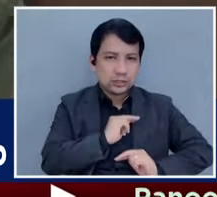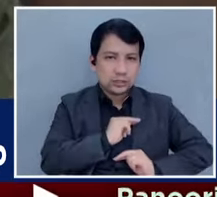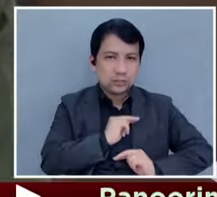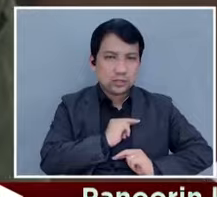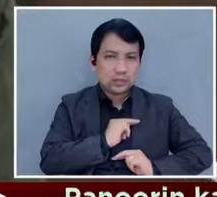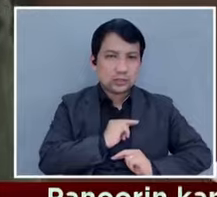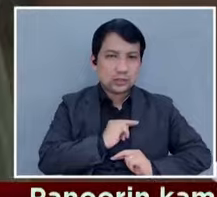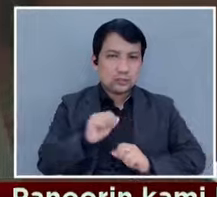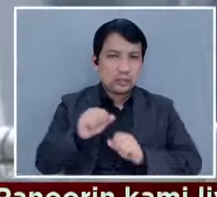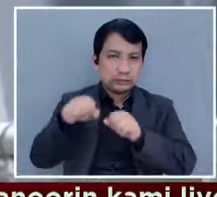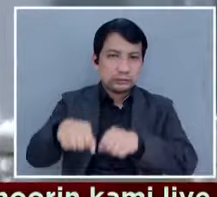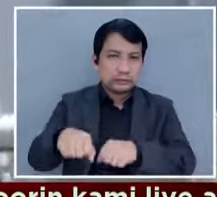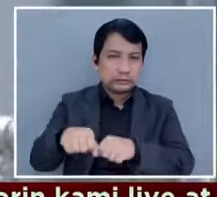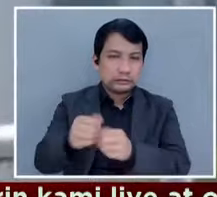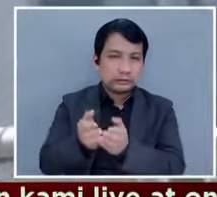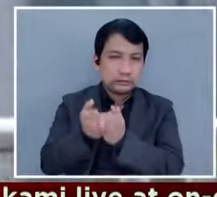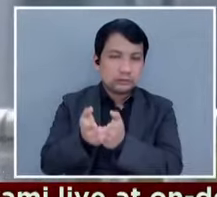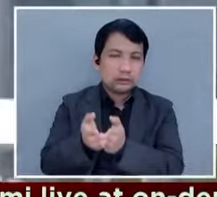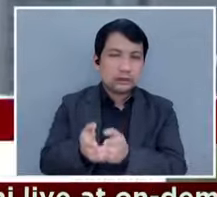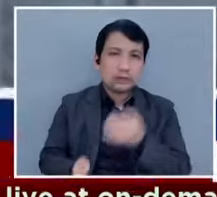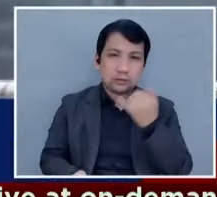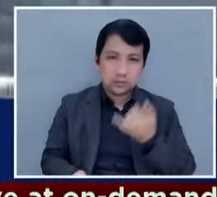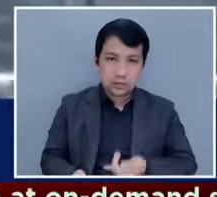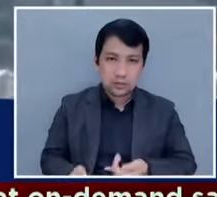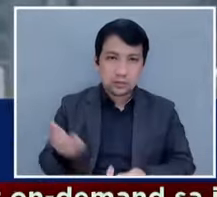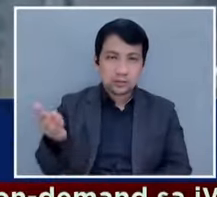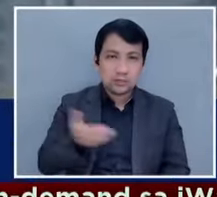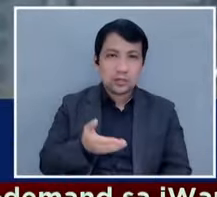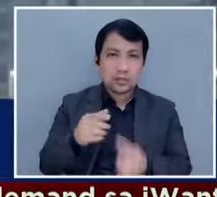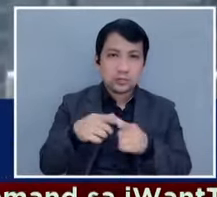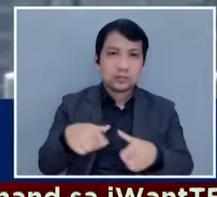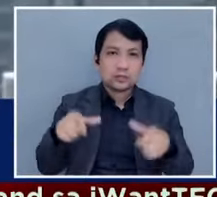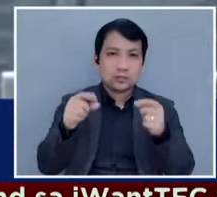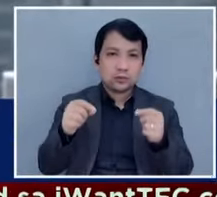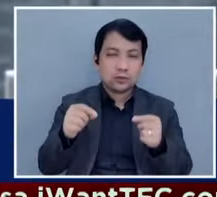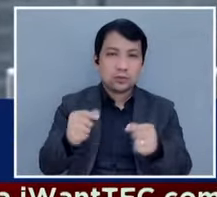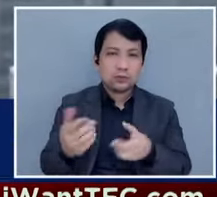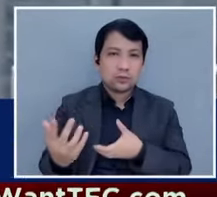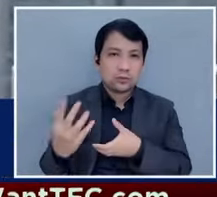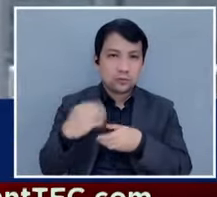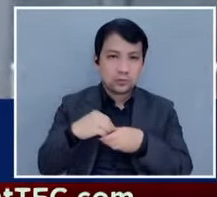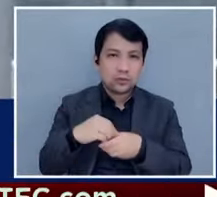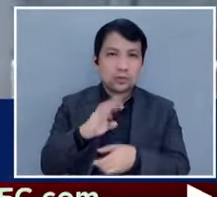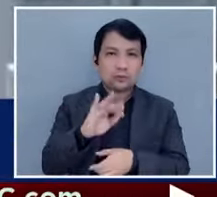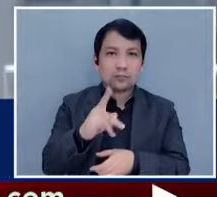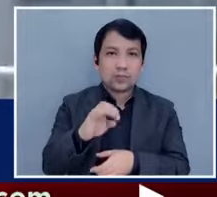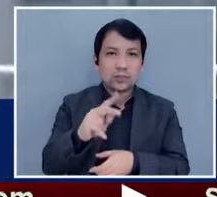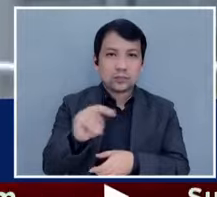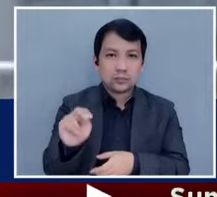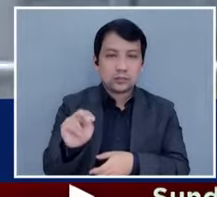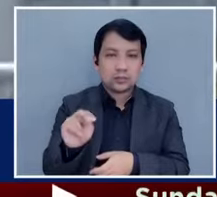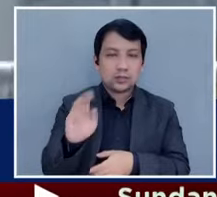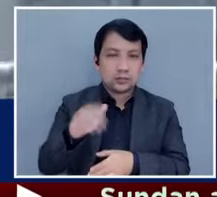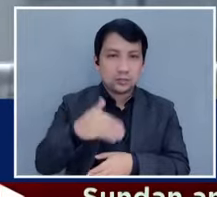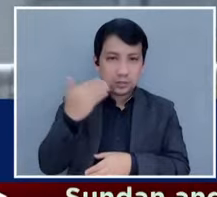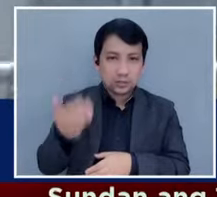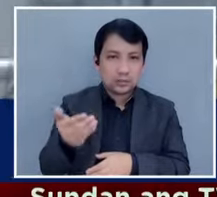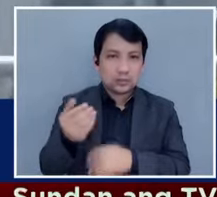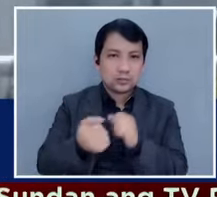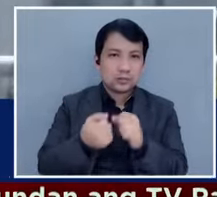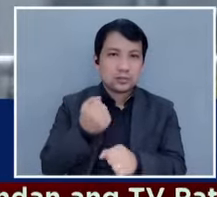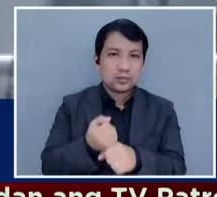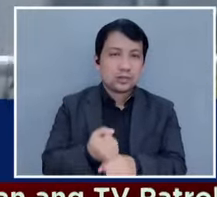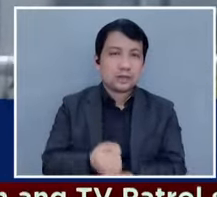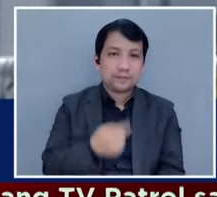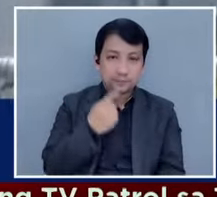Samantala, iniimbitehan din ng Pilipinas ang Japan na sumali sa balikatan exercises sa susunod na taon. Sabi po